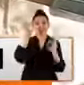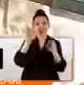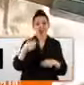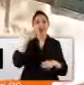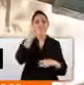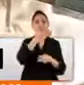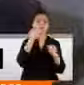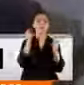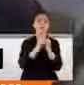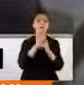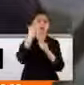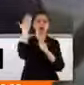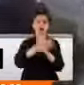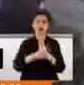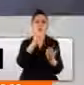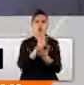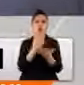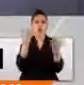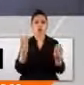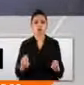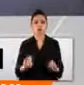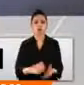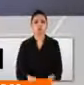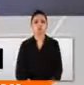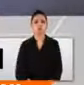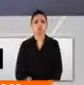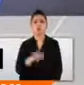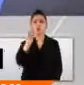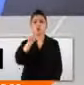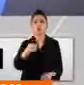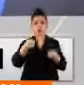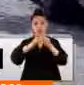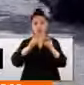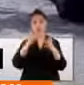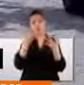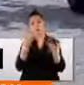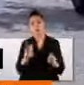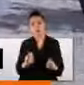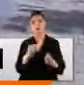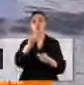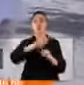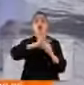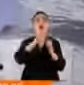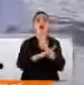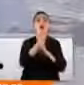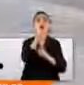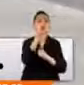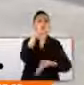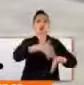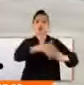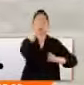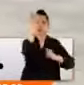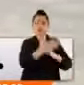tedbirlerin biraz daha artırılması kararlaştırıldı. İhlal olmamış olsa zaten kapama olayı olmazdı. Hafta sonu sokağa çıkma kısıtlaması